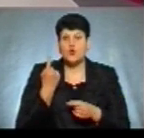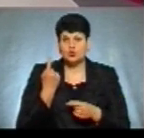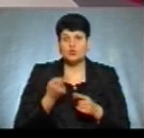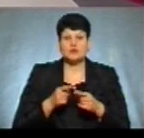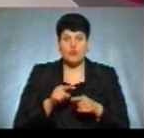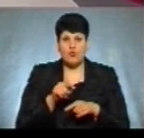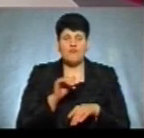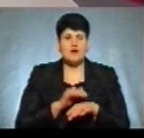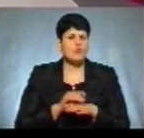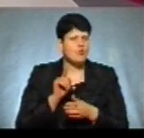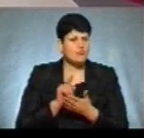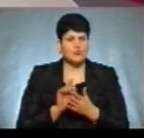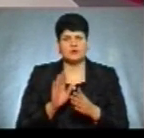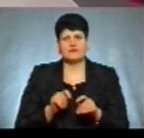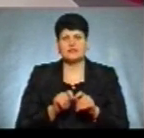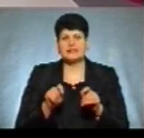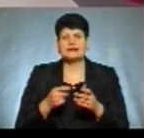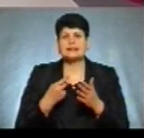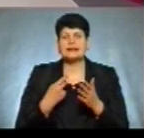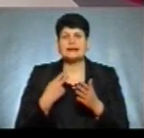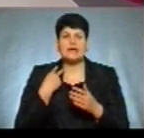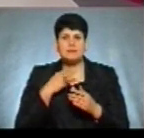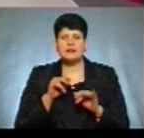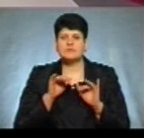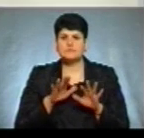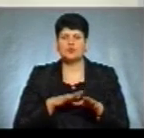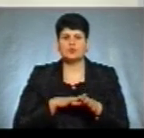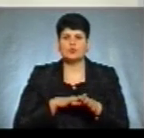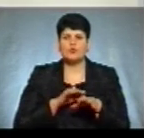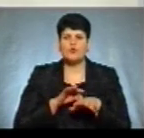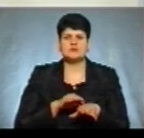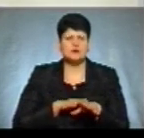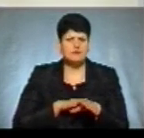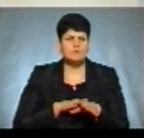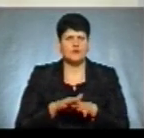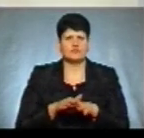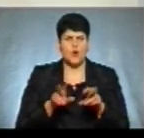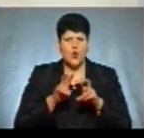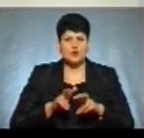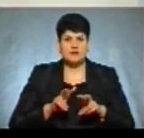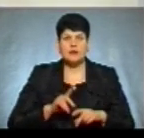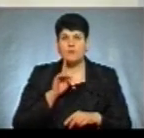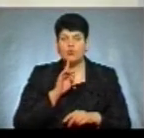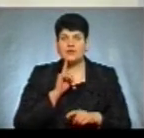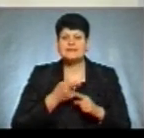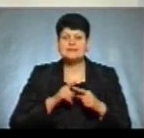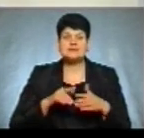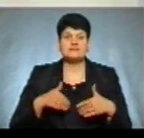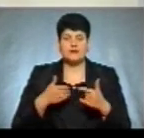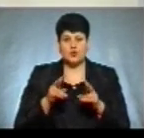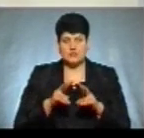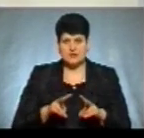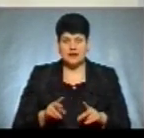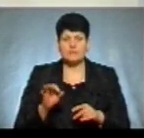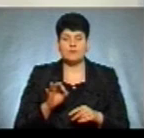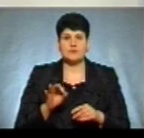факту обов'язково буде порушено кримінальне провадження, буде проводитися повноцінне розслідування. Поки такі звернення розглядаються згідно закону про